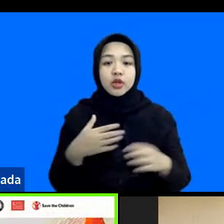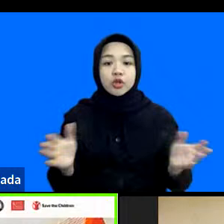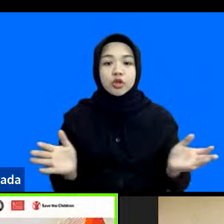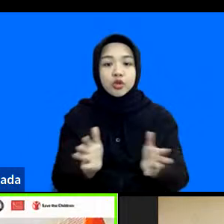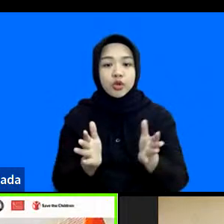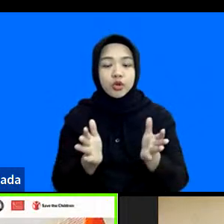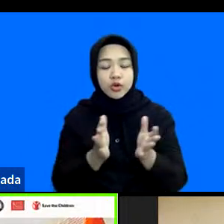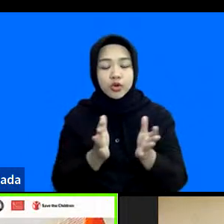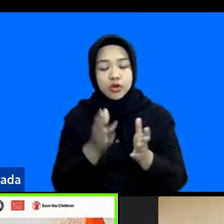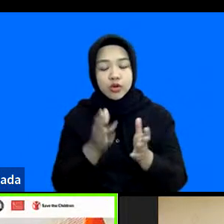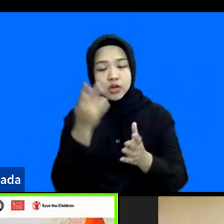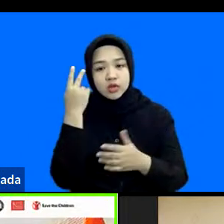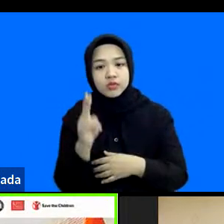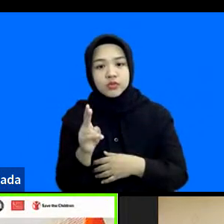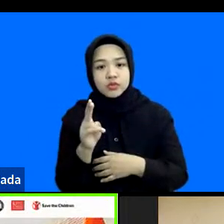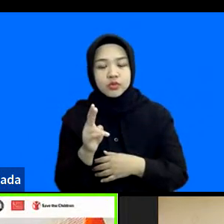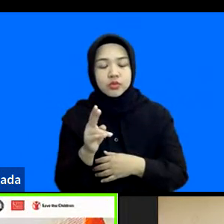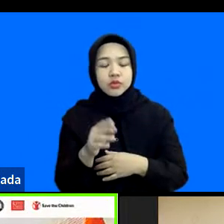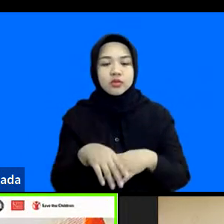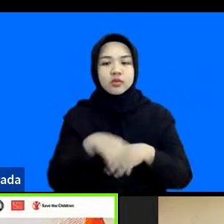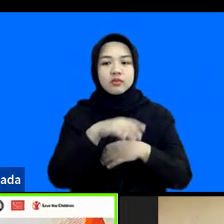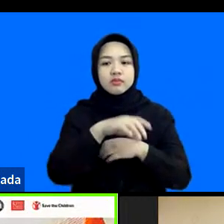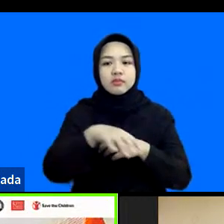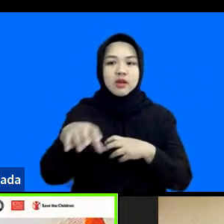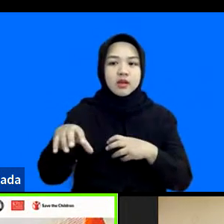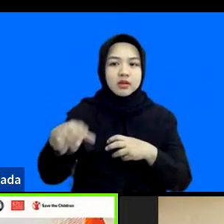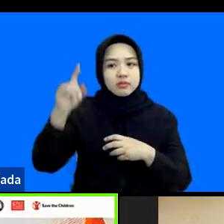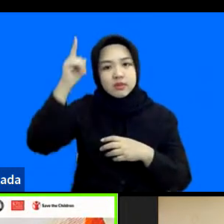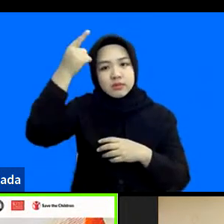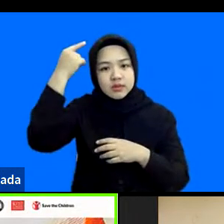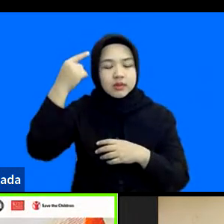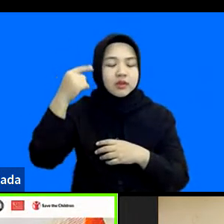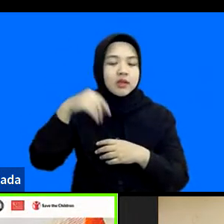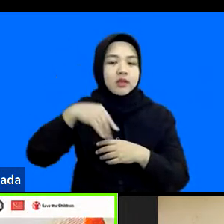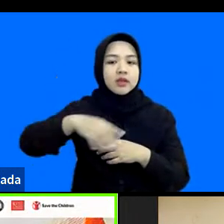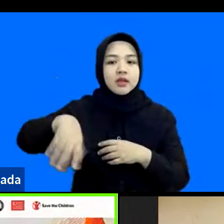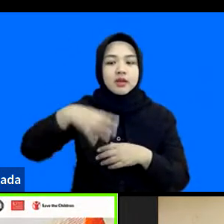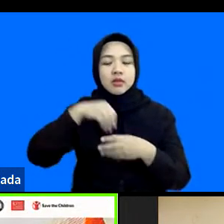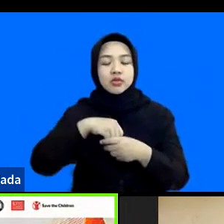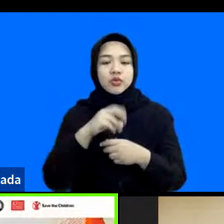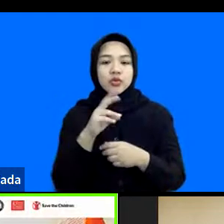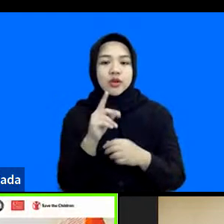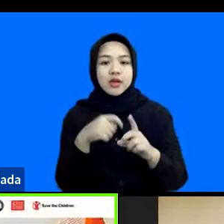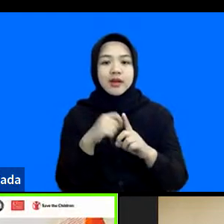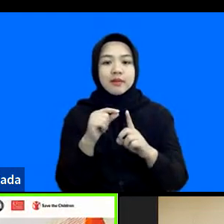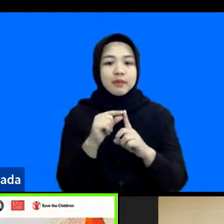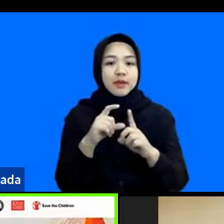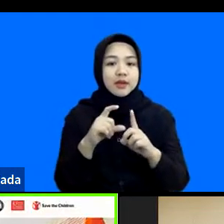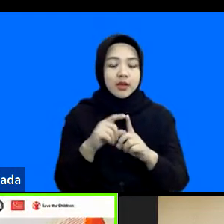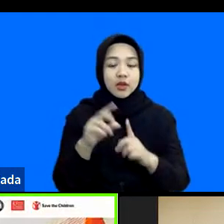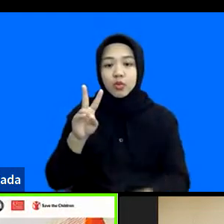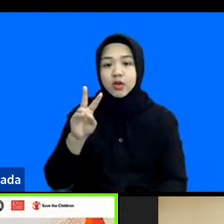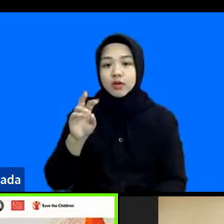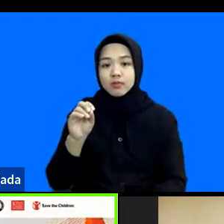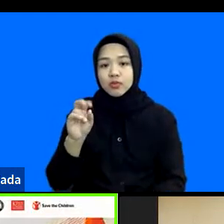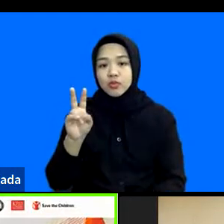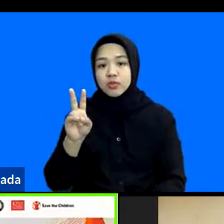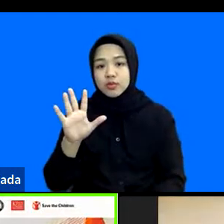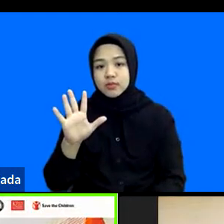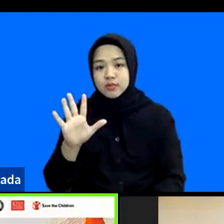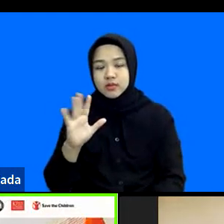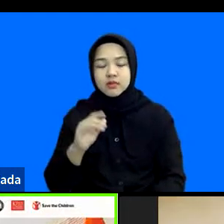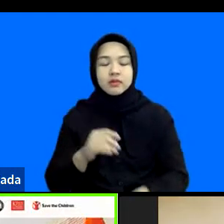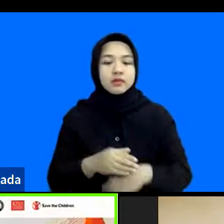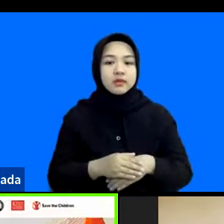juga kepada perangkat daerah terkait mudah-mudahan masuk dalam RKPD tahun 2025 pada tahun yang akan datang.